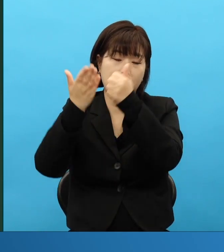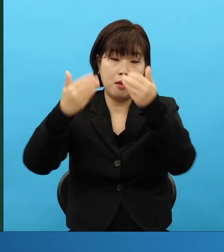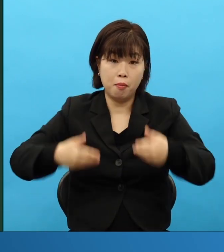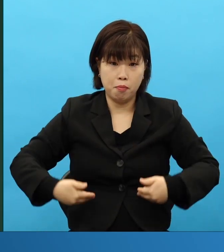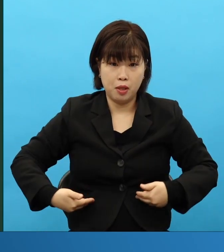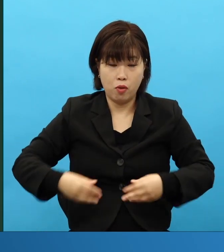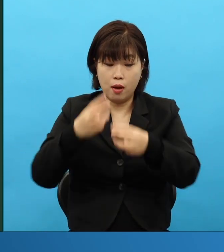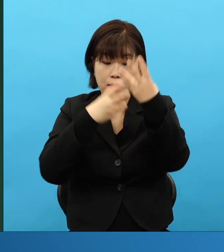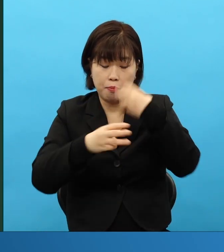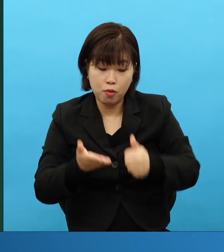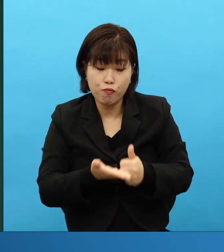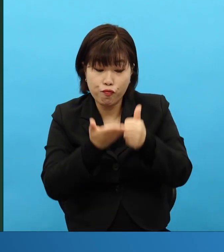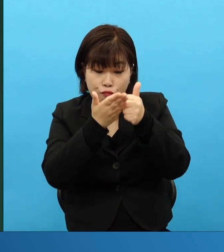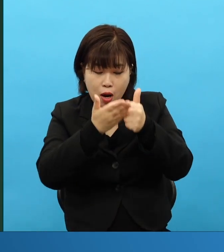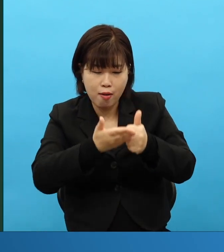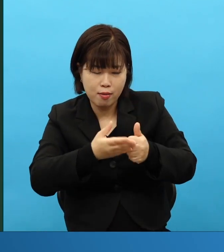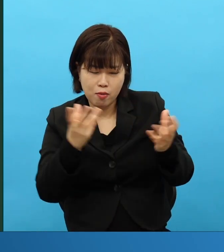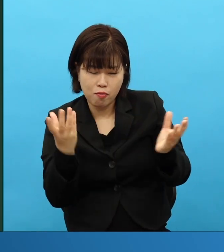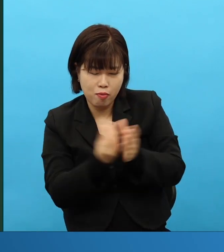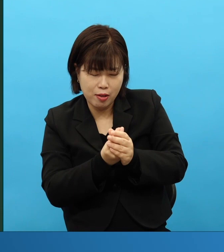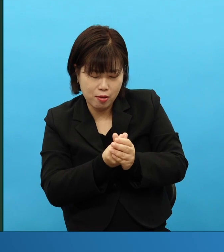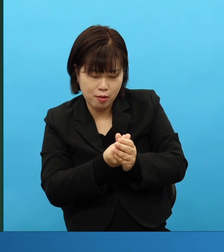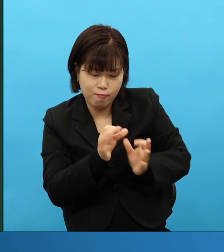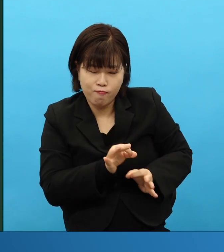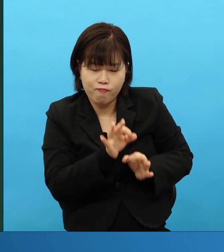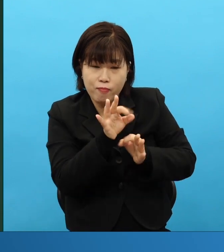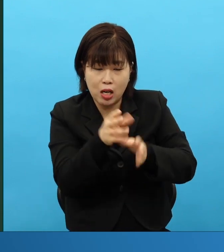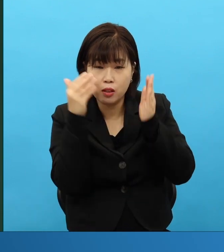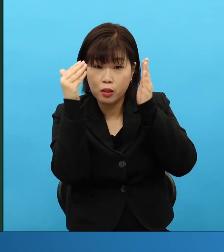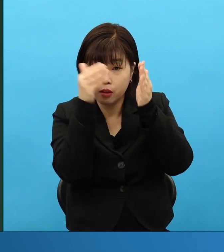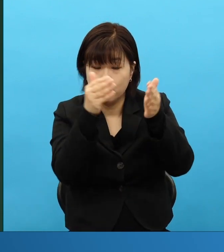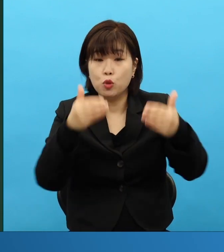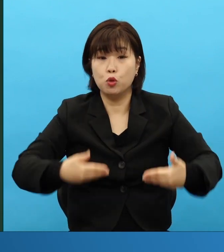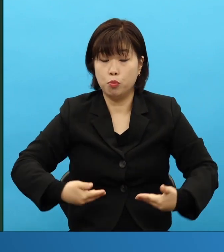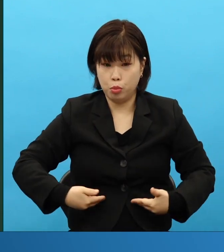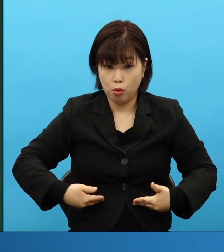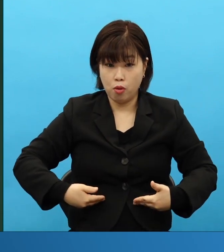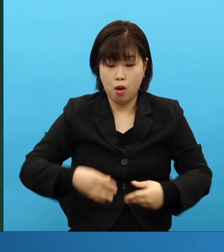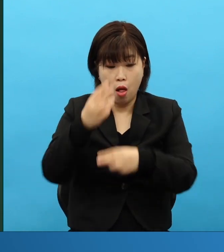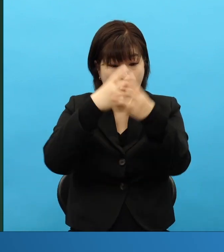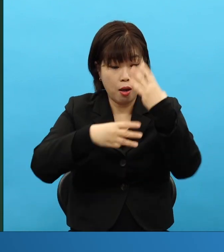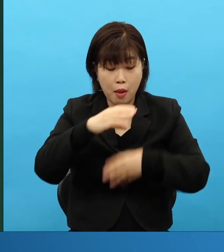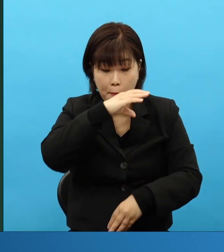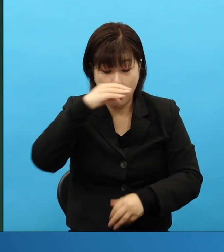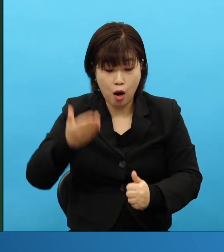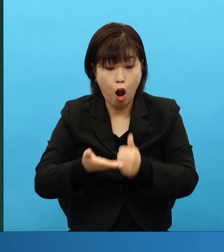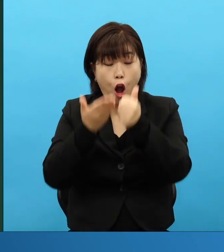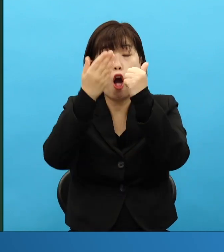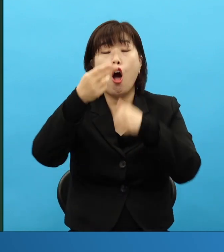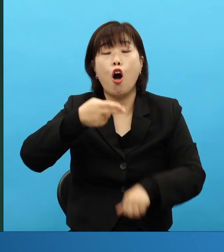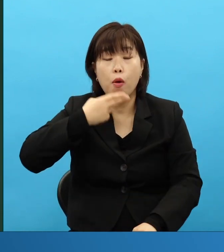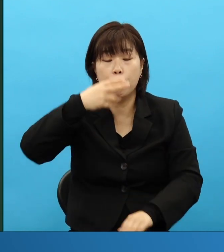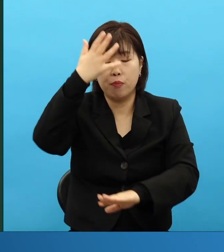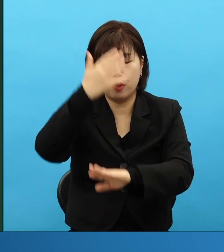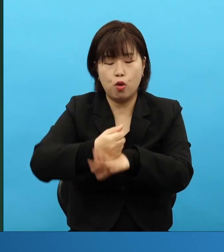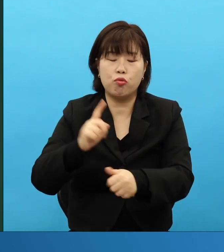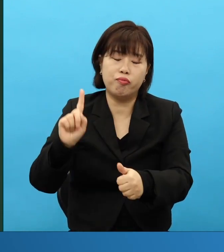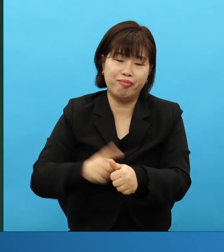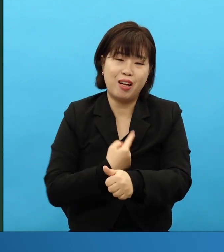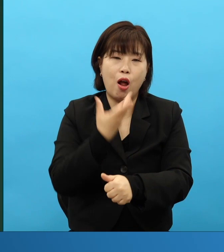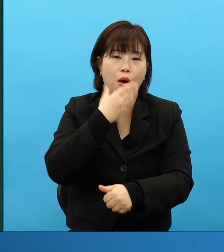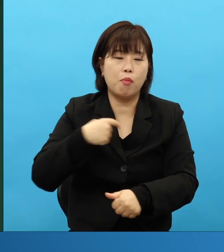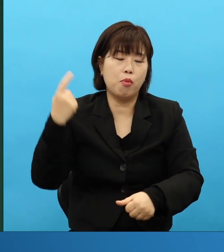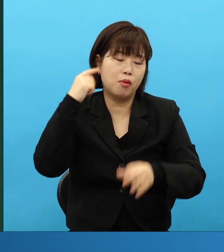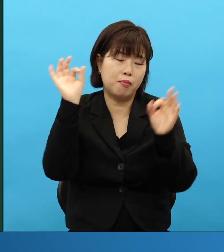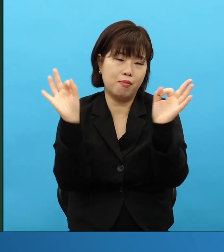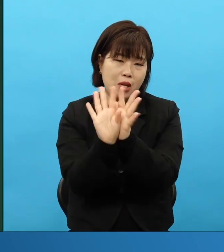all in for the remnant. 이거를 제대로 키우지 않으면 복음은 없어지고 교회는 죽는다. If we don't properly raise them, then the gospel will disappear and the churches